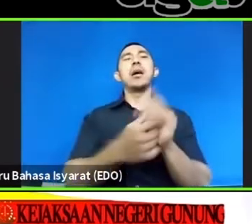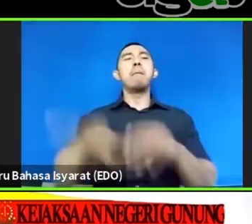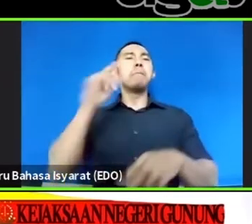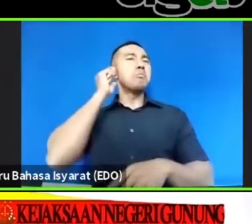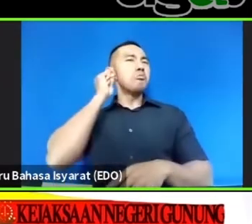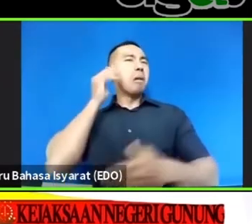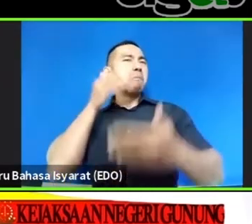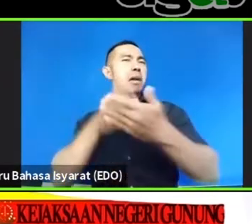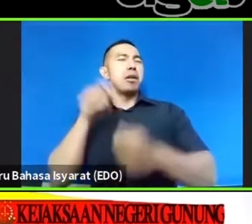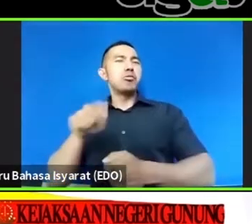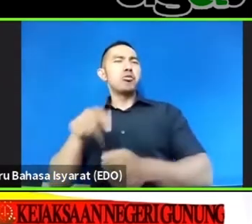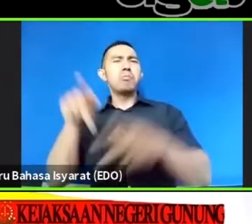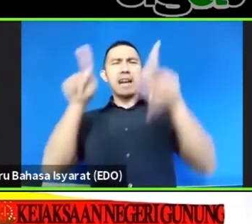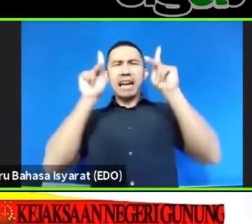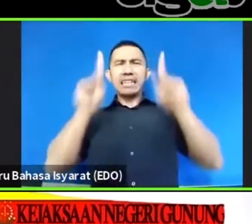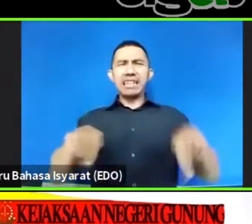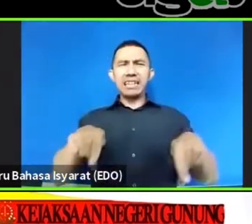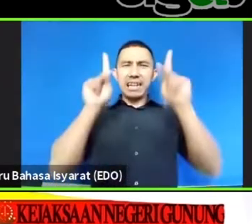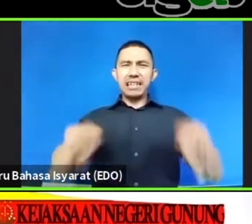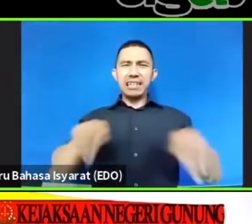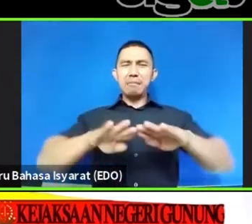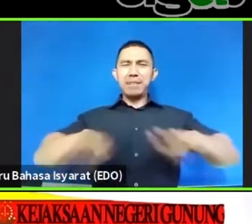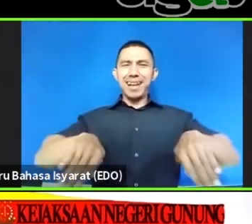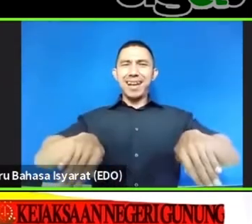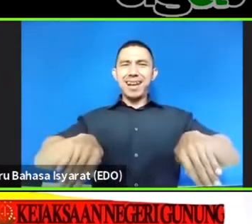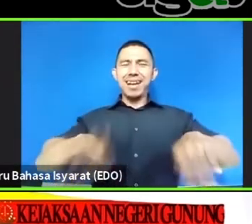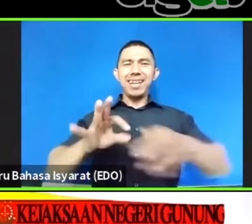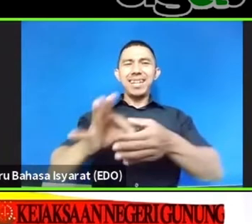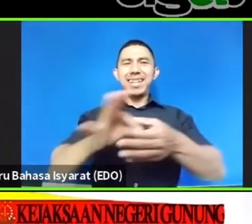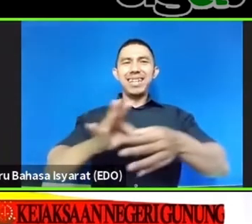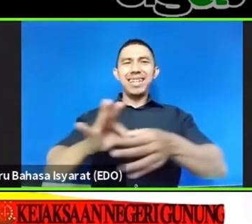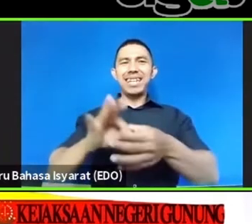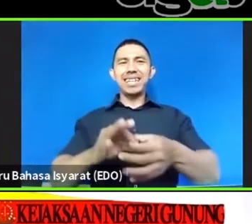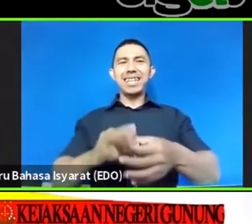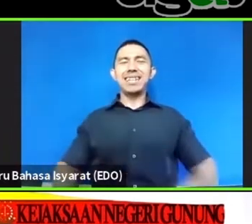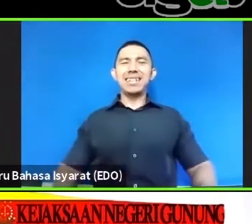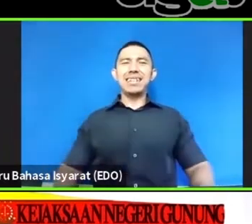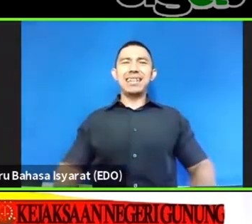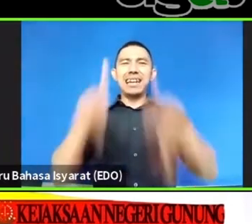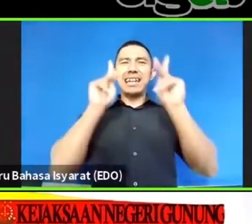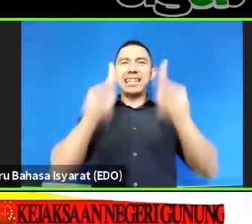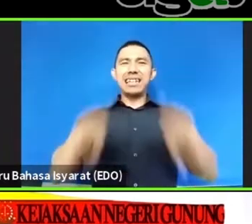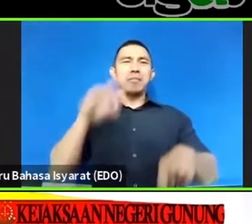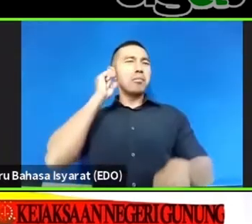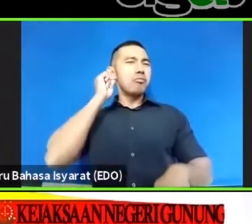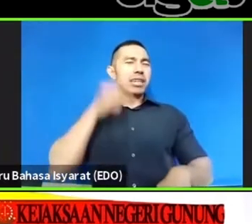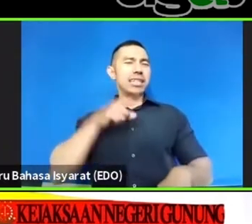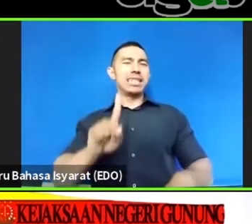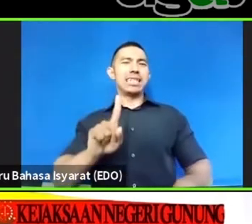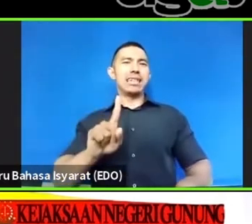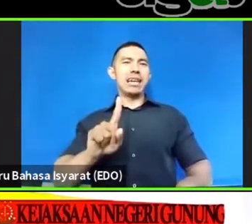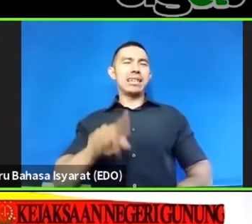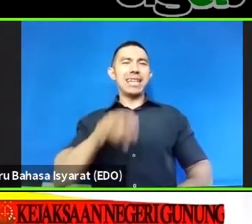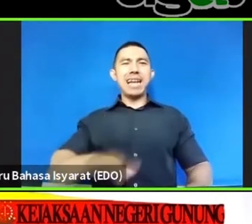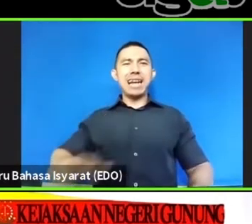berhadapan dengan hukum punya karakteristik sendiri dikaitkan dengan 8 namanya karakteristik perempuan itu sendiri kemudian